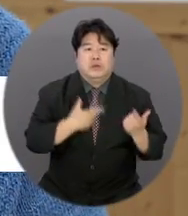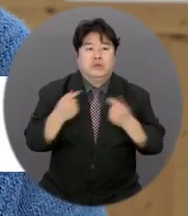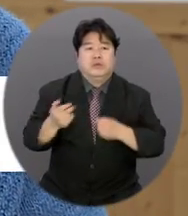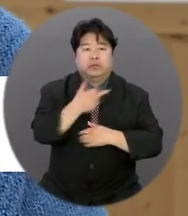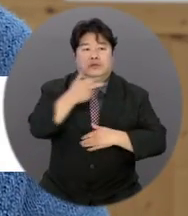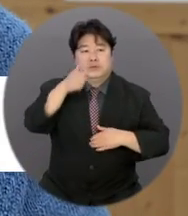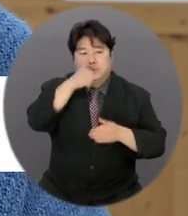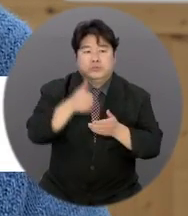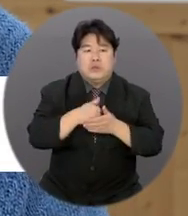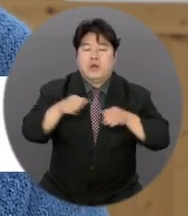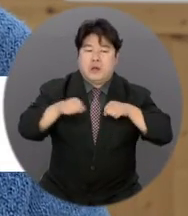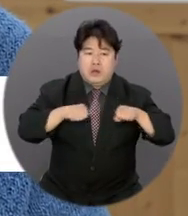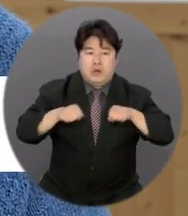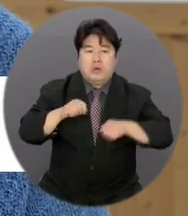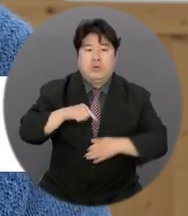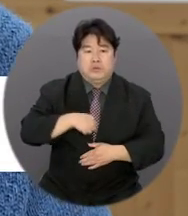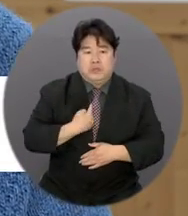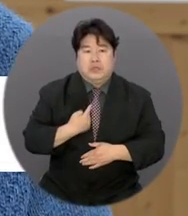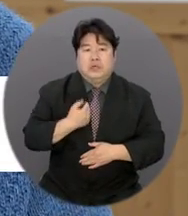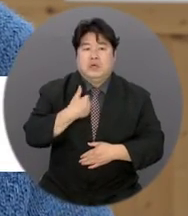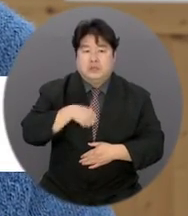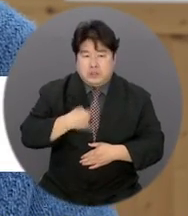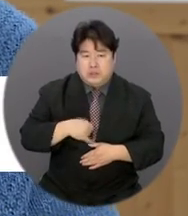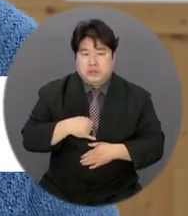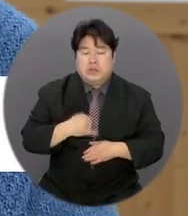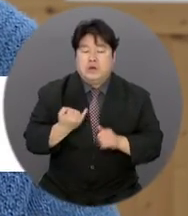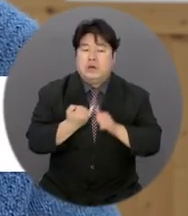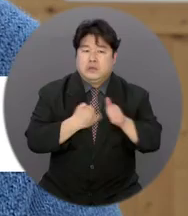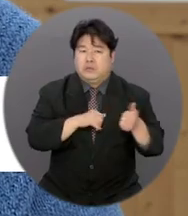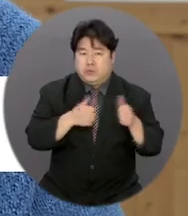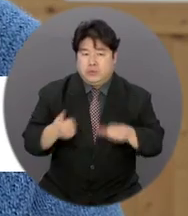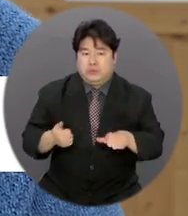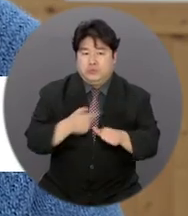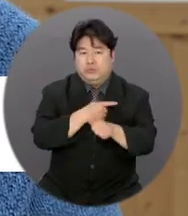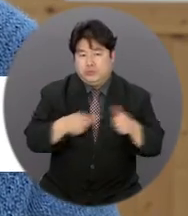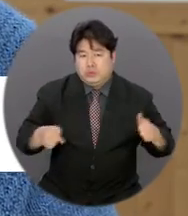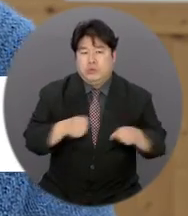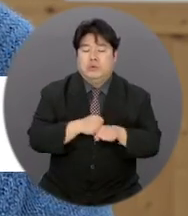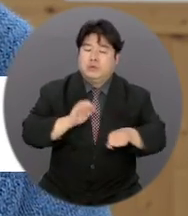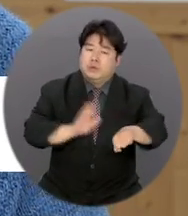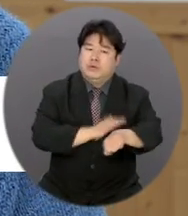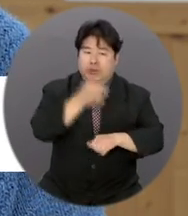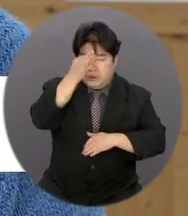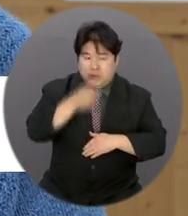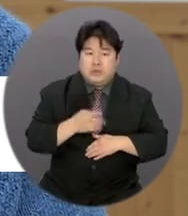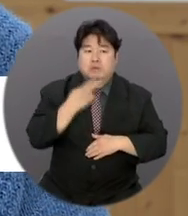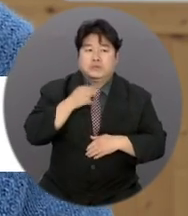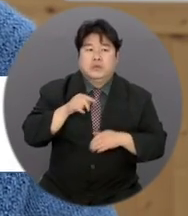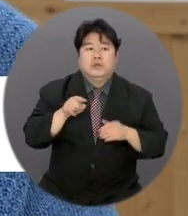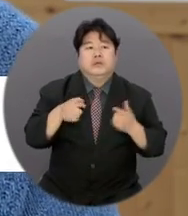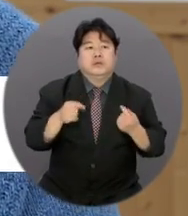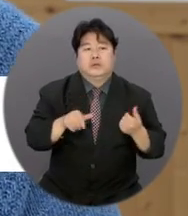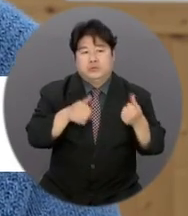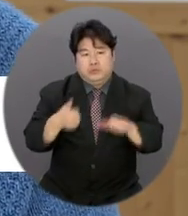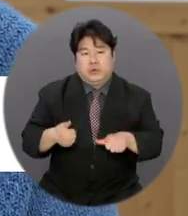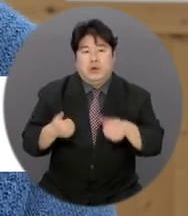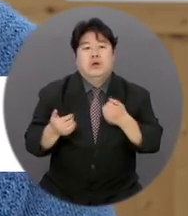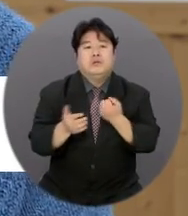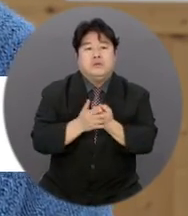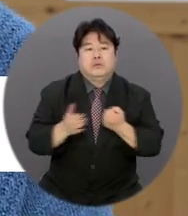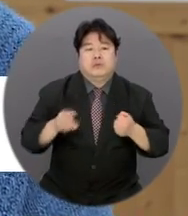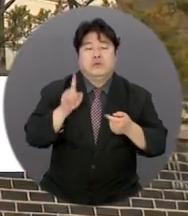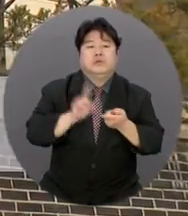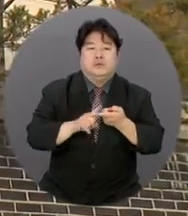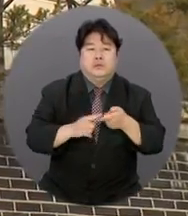큰 죄를 지어놓고 자기 자식들 남편들을 죽여놓고 잘못했다고 사과 한마디 없이 저렇게 가버리니까 거기에 대한